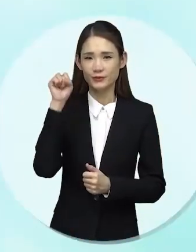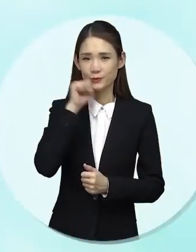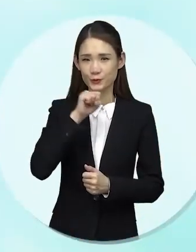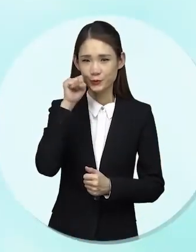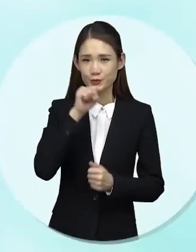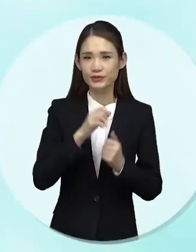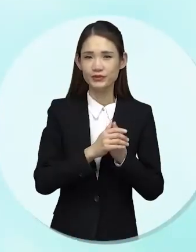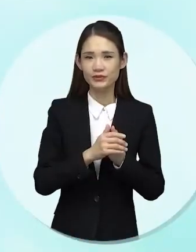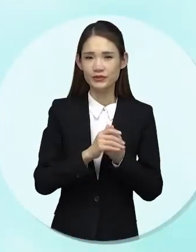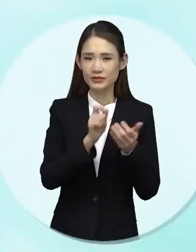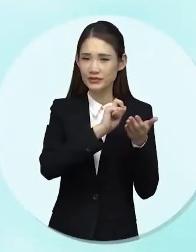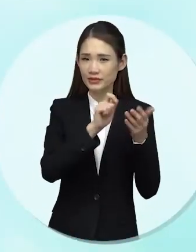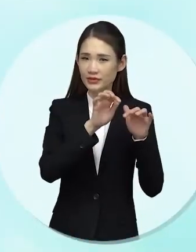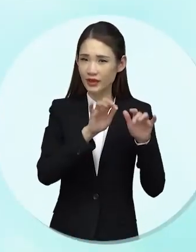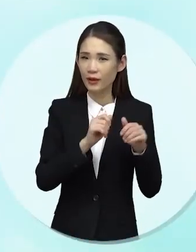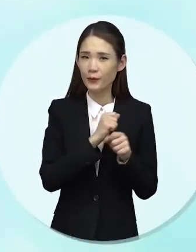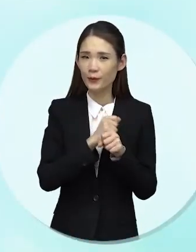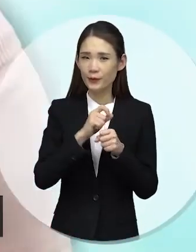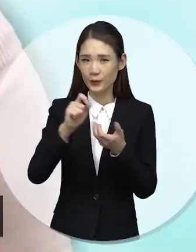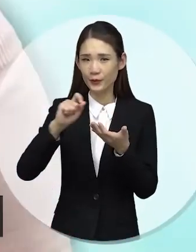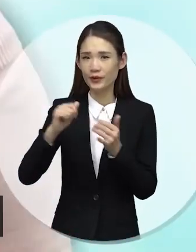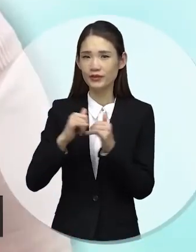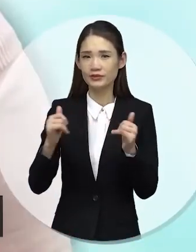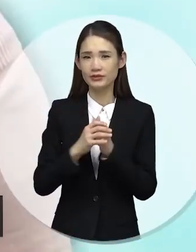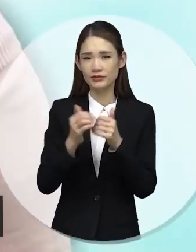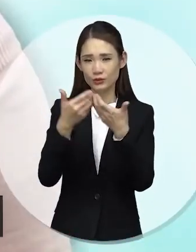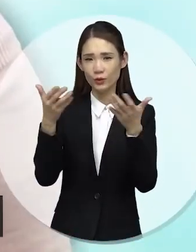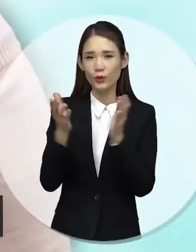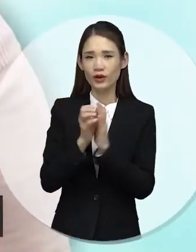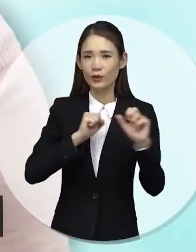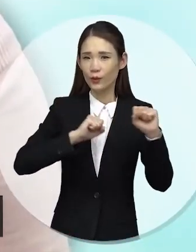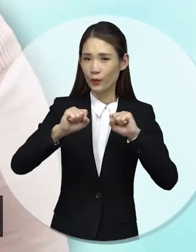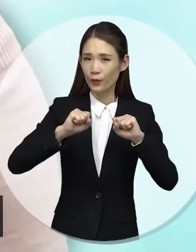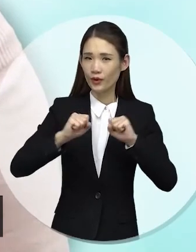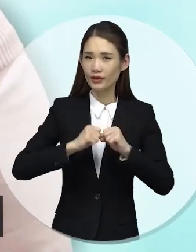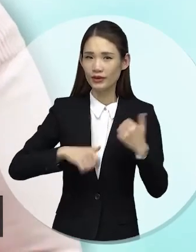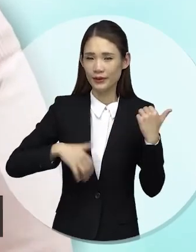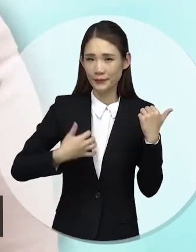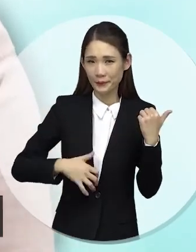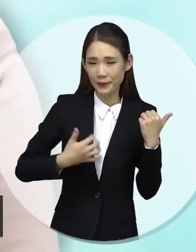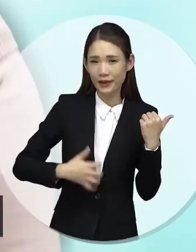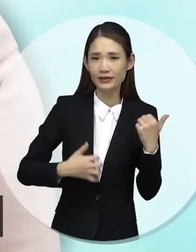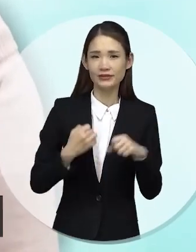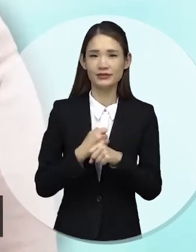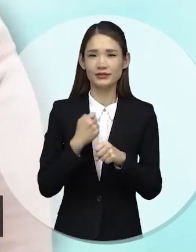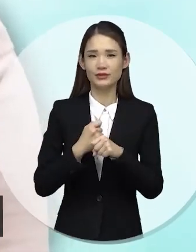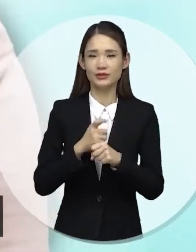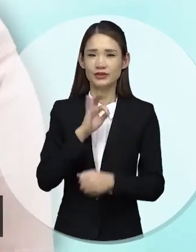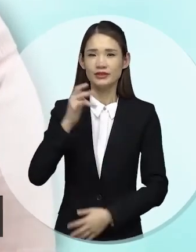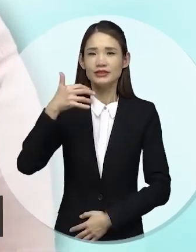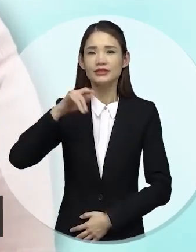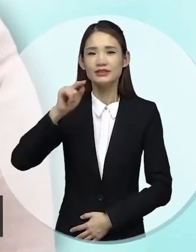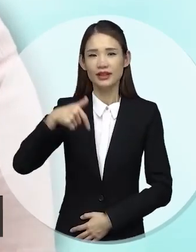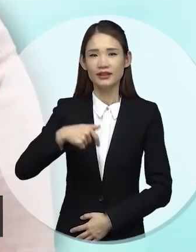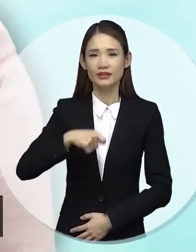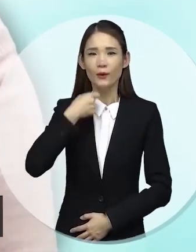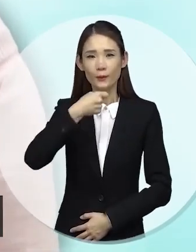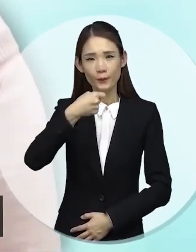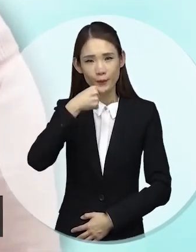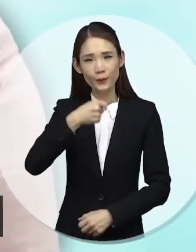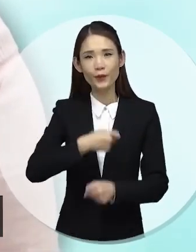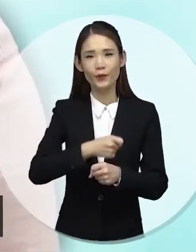제가 지금 취미로 작곡을 하고 있고 동아리를 하면서 베이스 기타도 치고 일렉 기타도